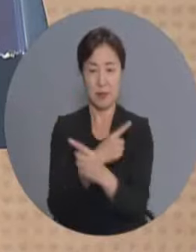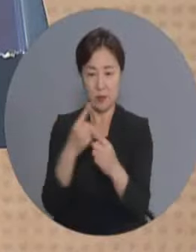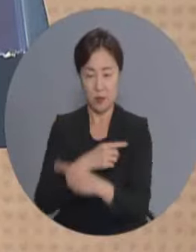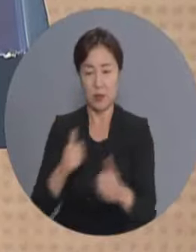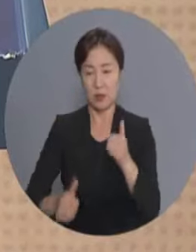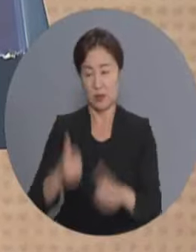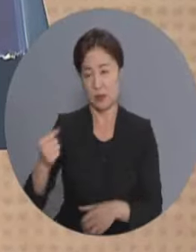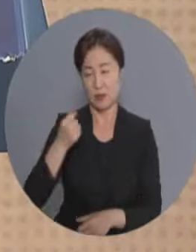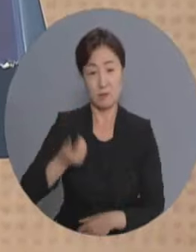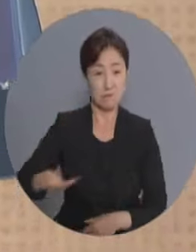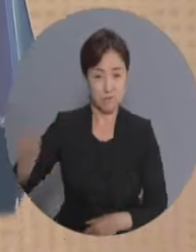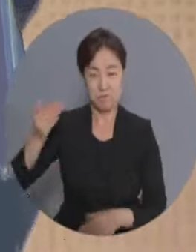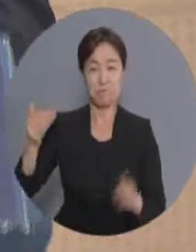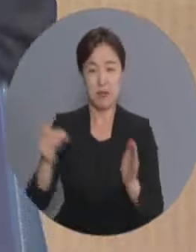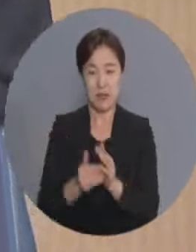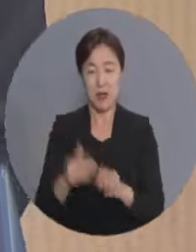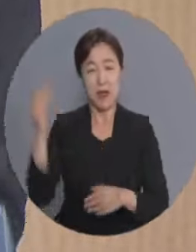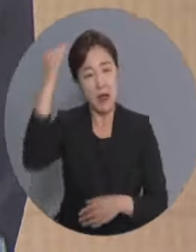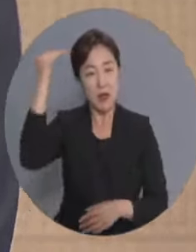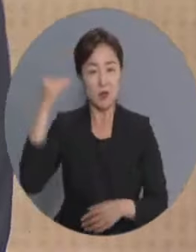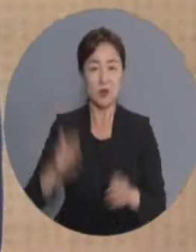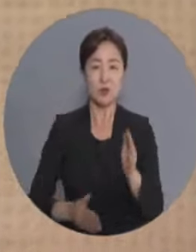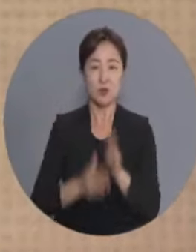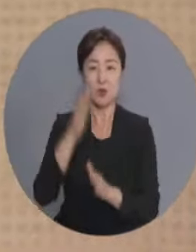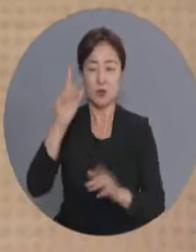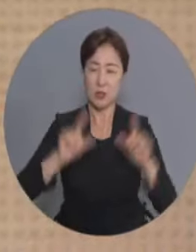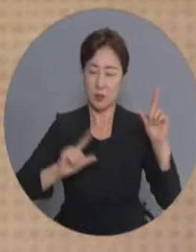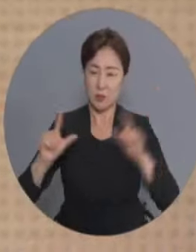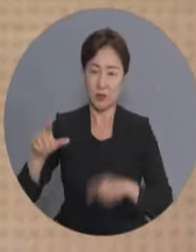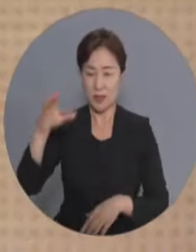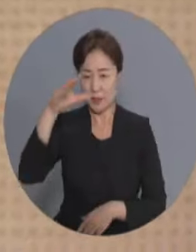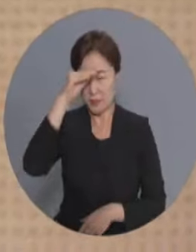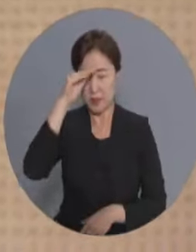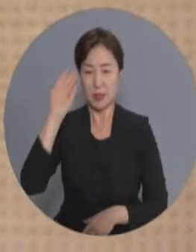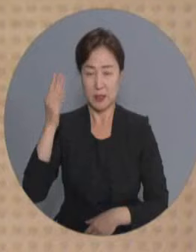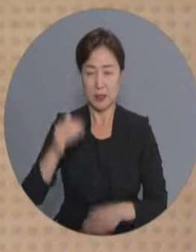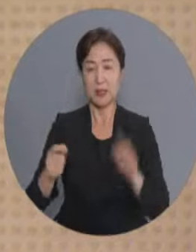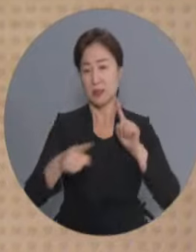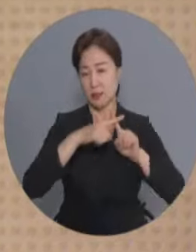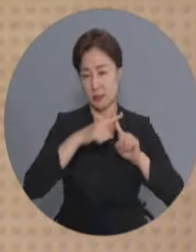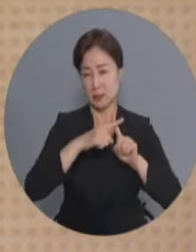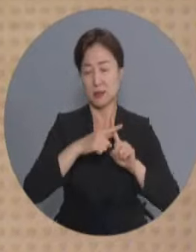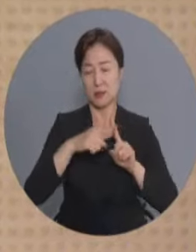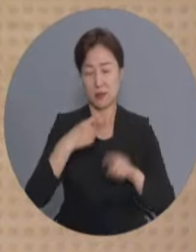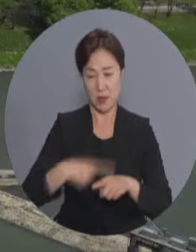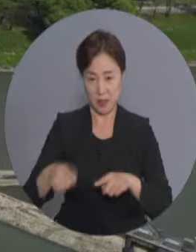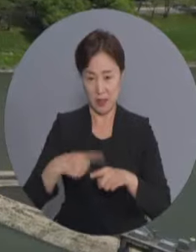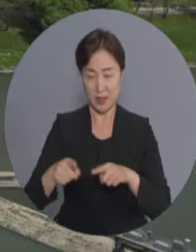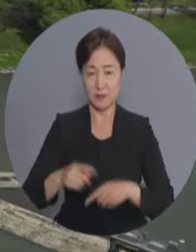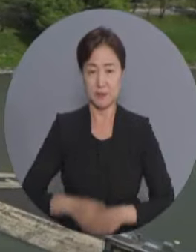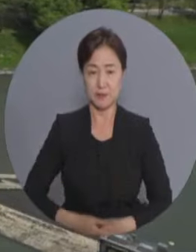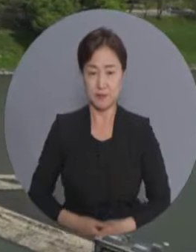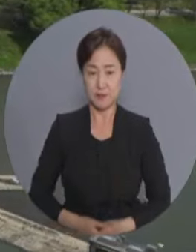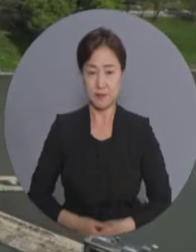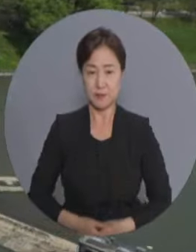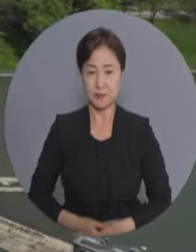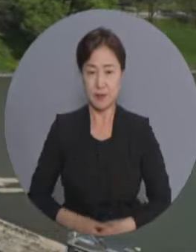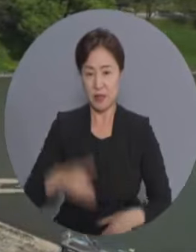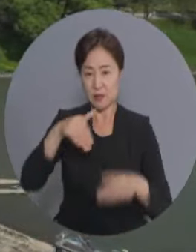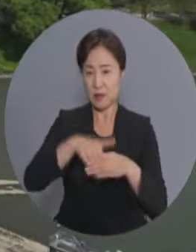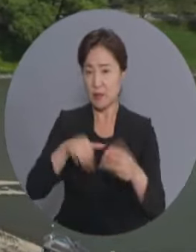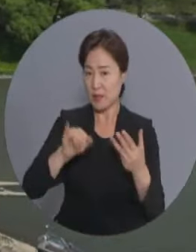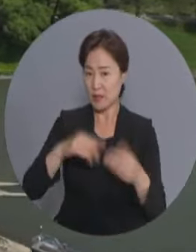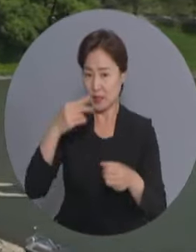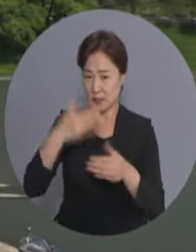경쟁력을 강화해 대한민국 도시의 표준을 만들었다는 긍정적인 평가를 받고 있는 순천시. 민선 8기